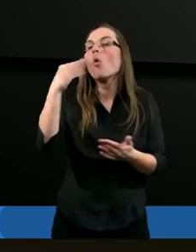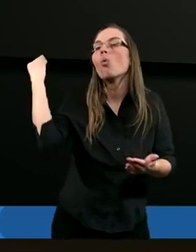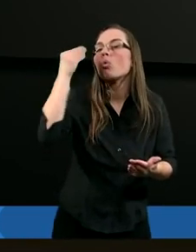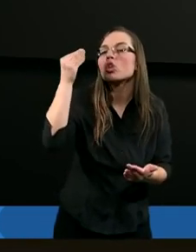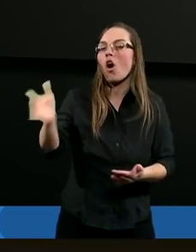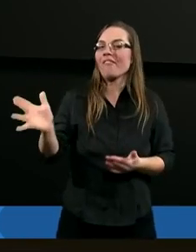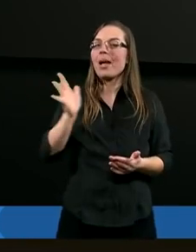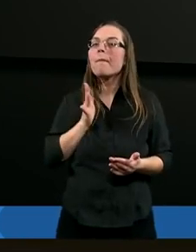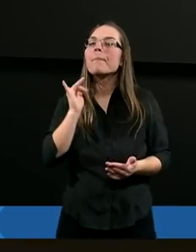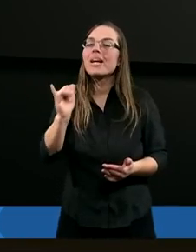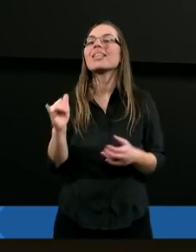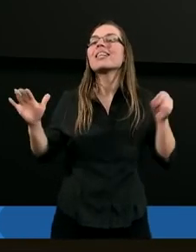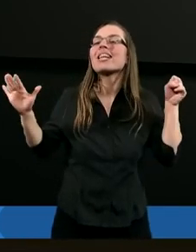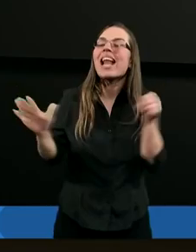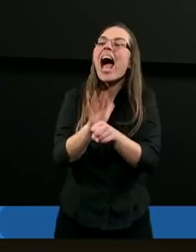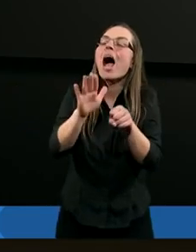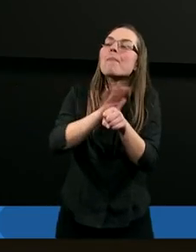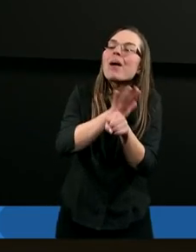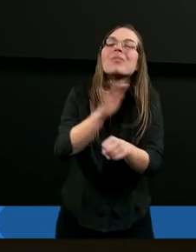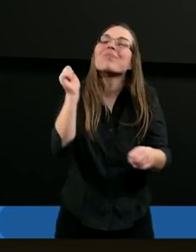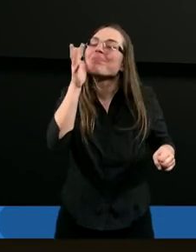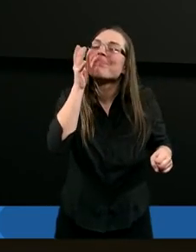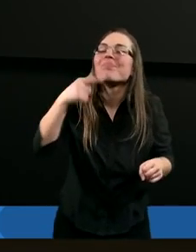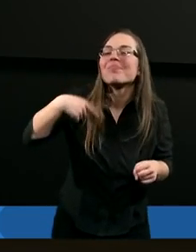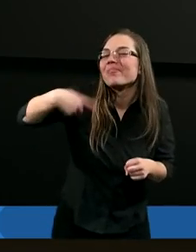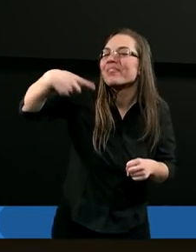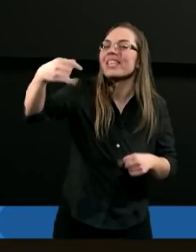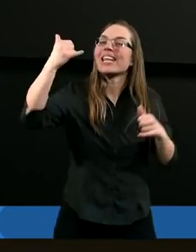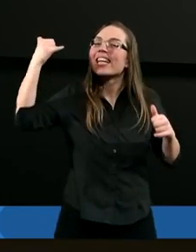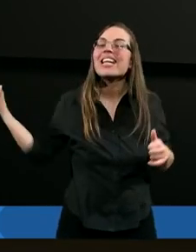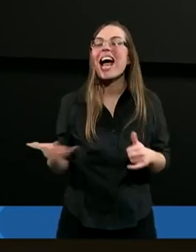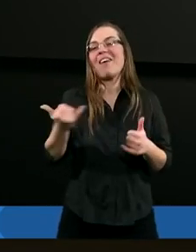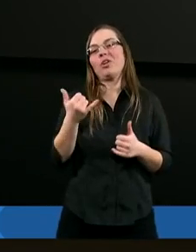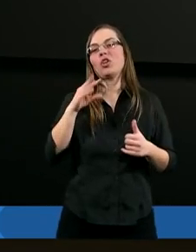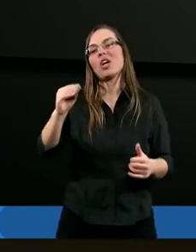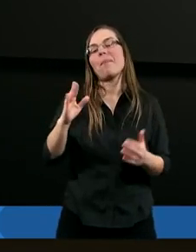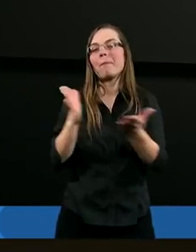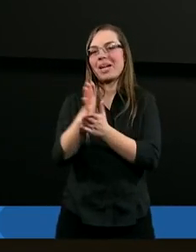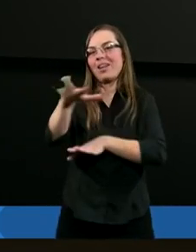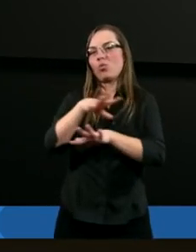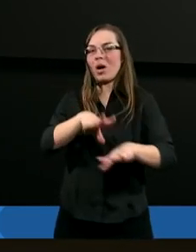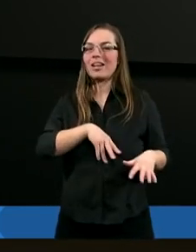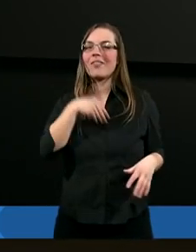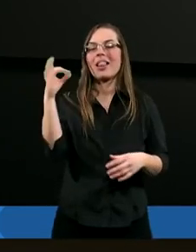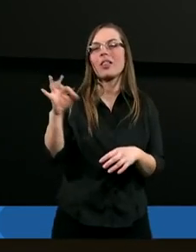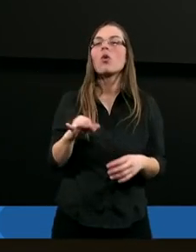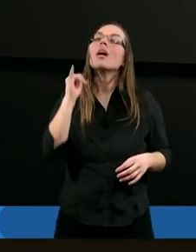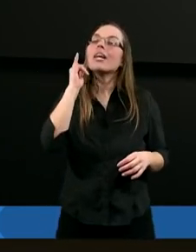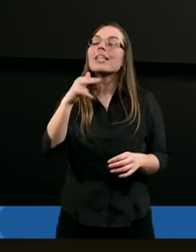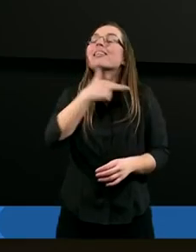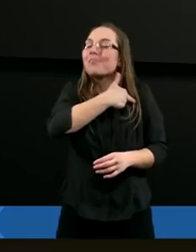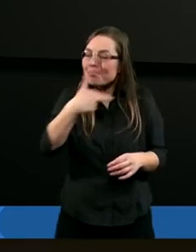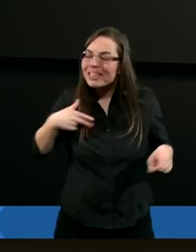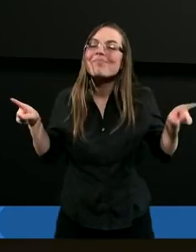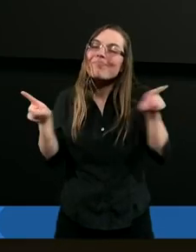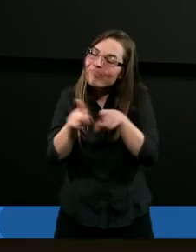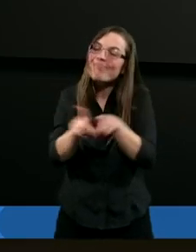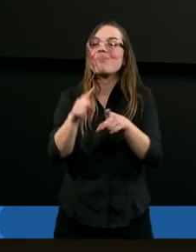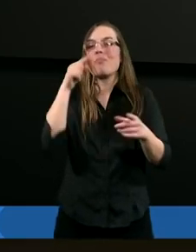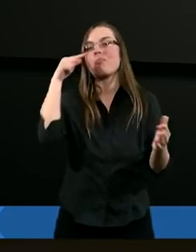uczniowie byli napełniani stale przez Ducha Świętego. I my też